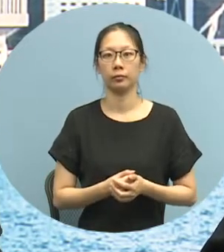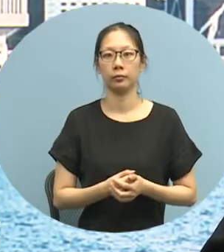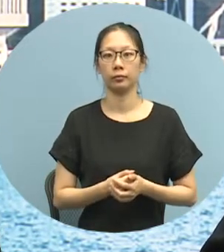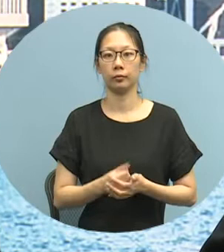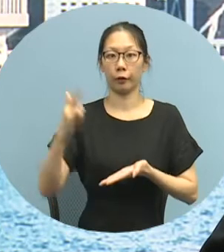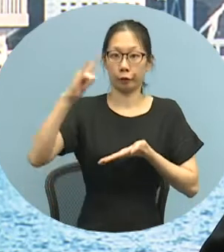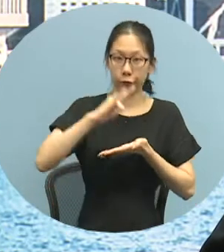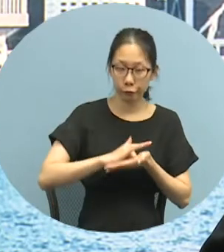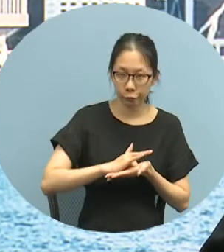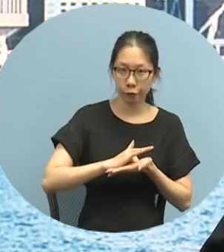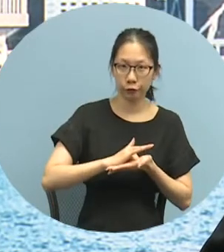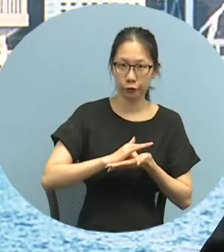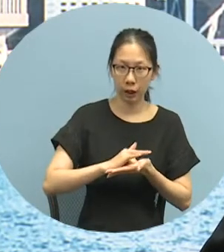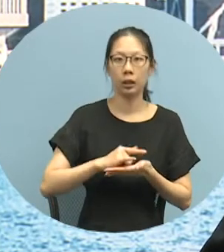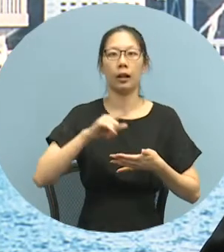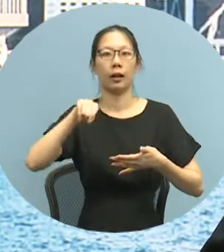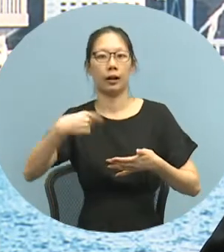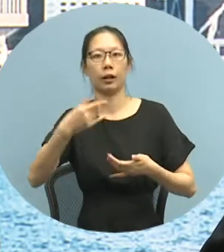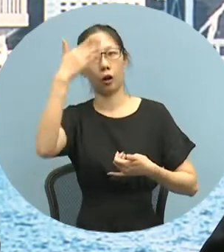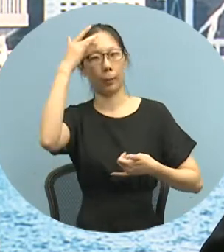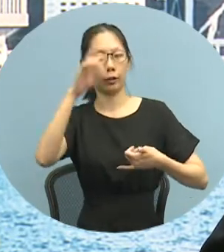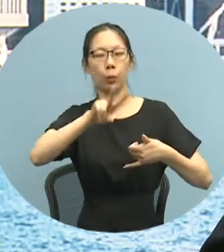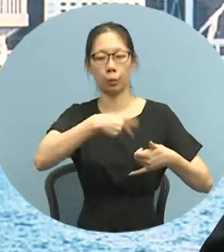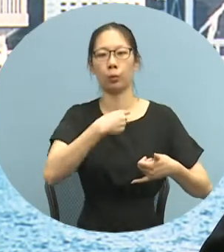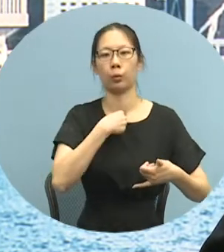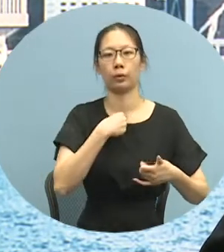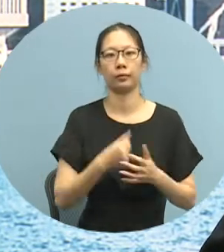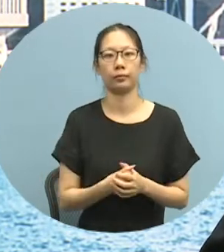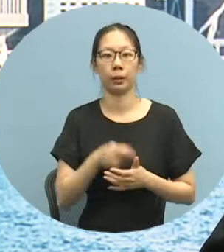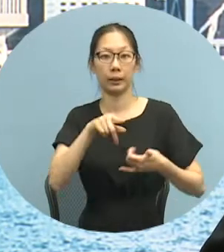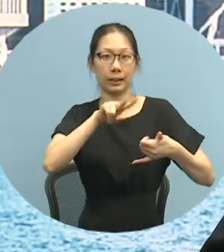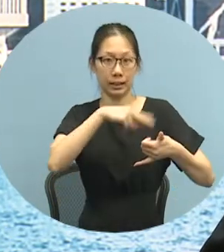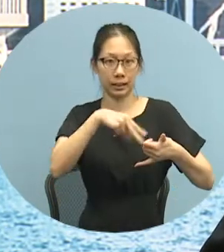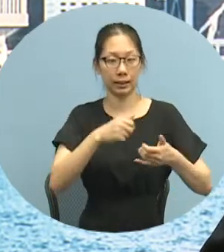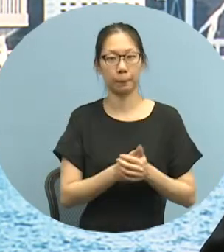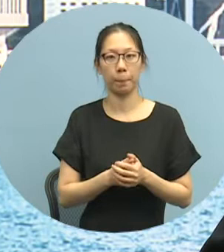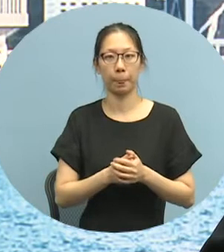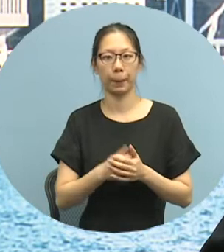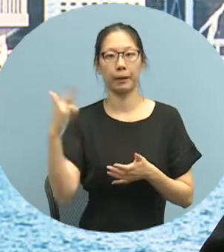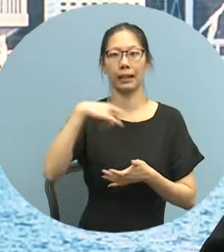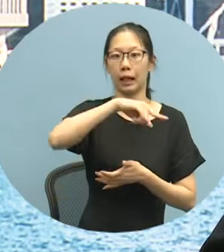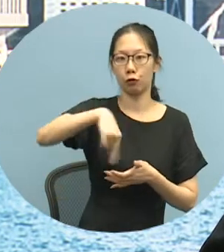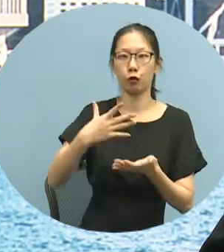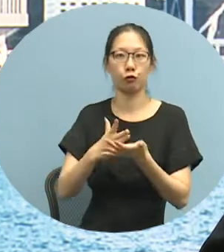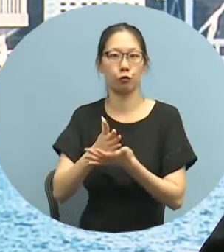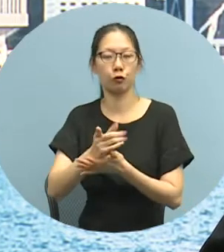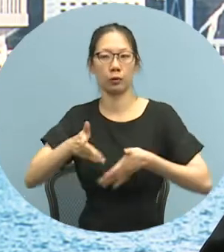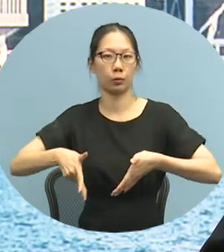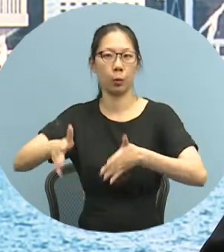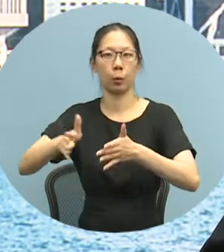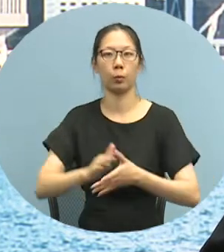底部嘅時候咧，要接受一個另外一個嘅病毒測試。而呢個測試咧，係由機場嘅一個專屬嘅通